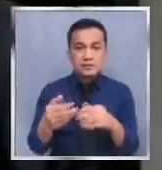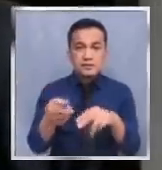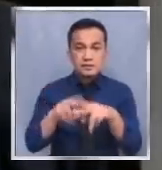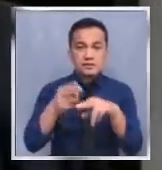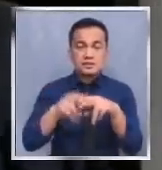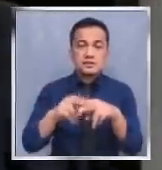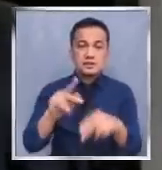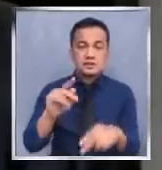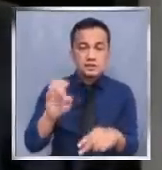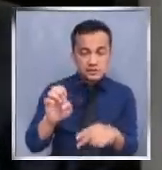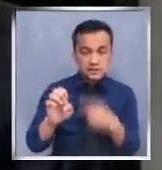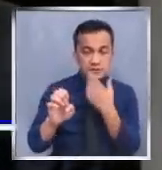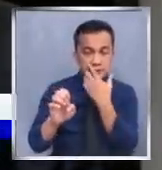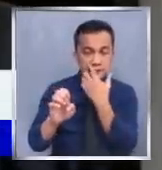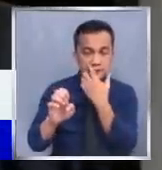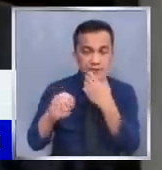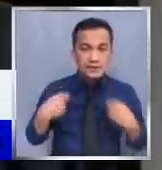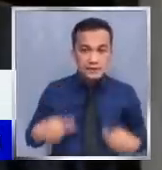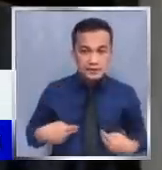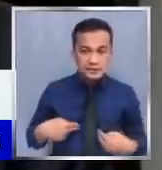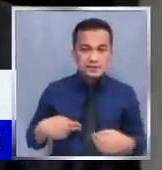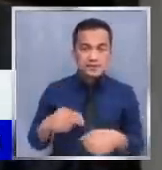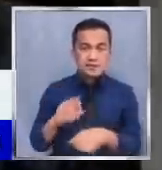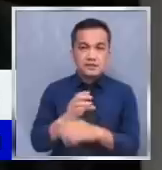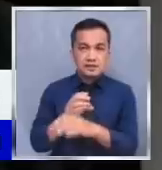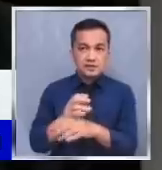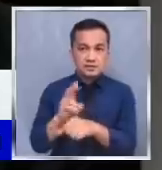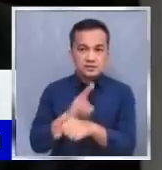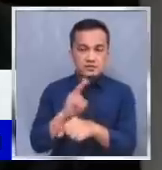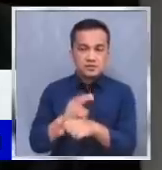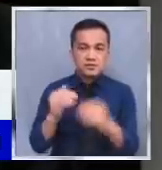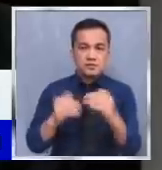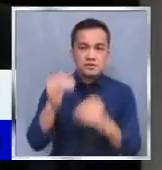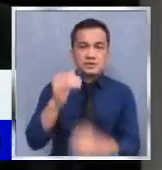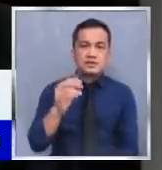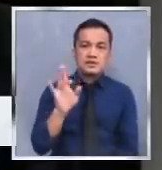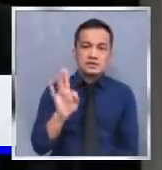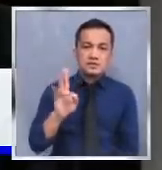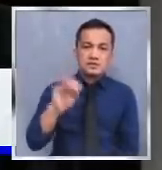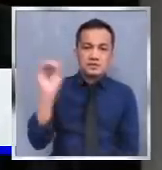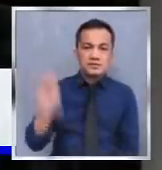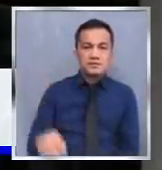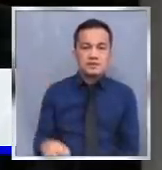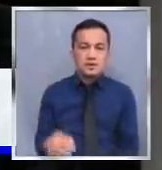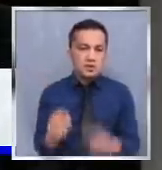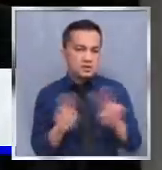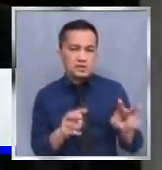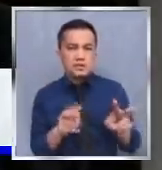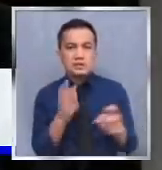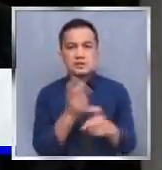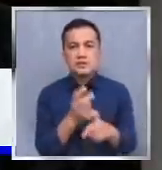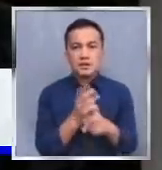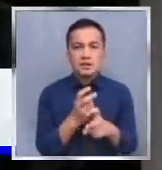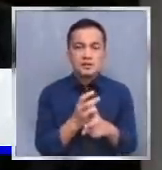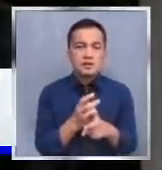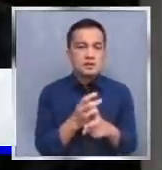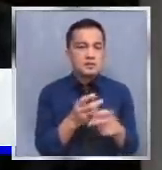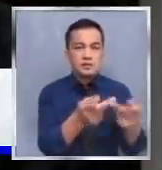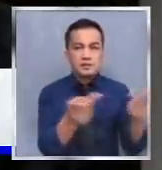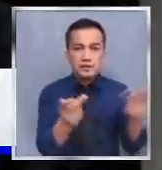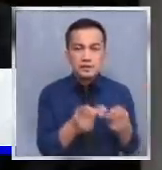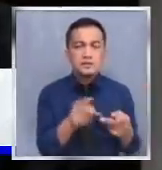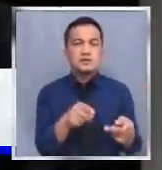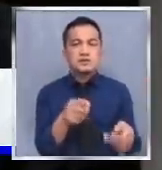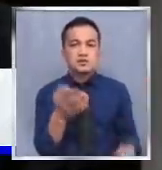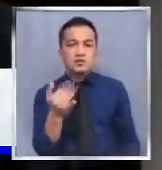ay pumalo na po more than 70%. Nakikita po natin na medyo nahihirapan na po ang mga lugar na ito, that's why the